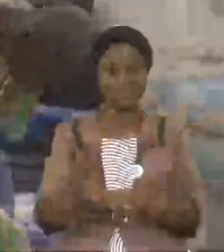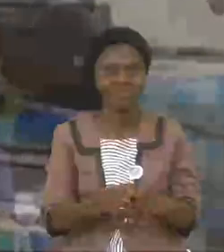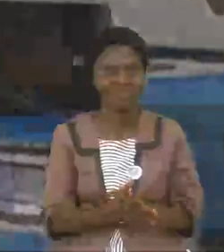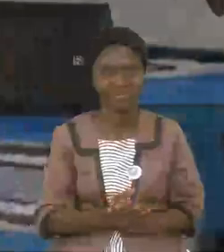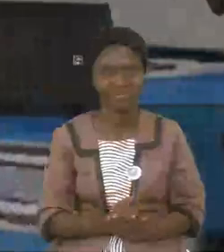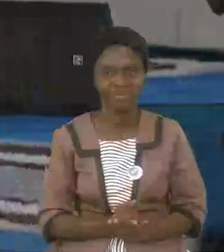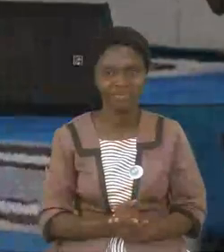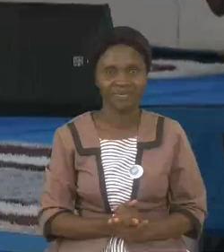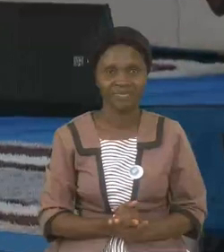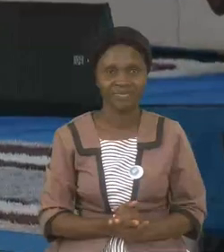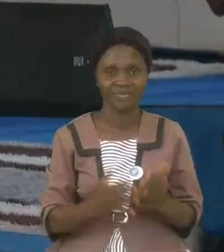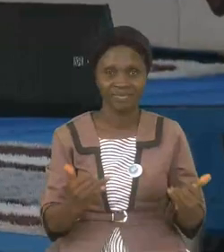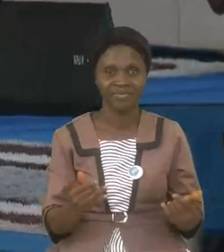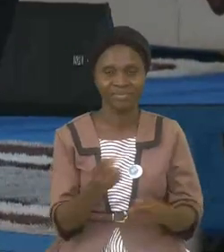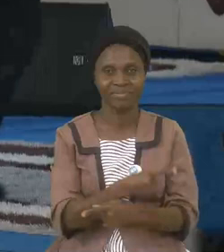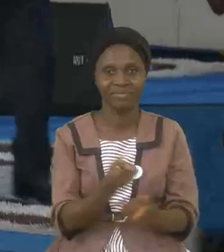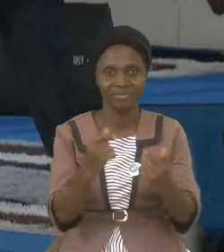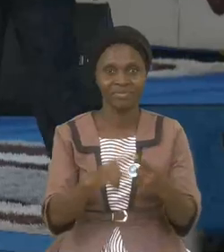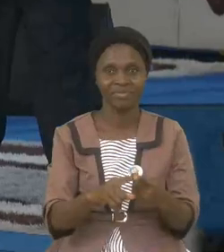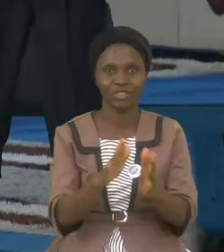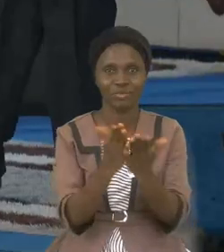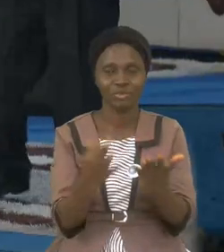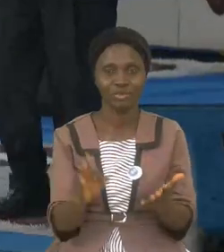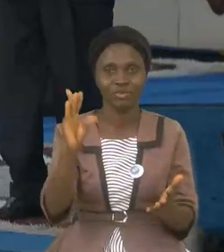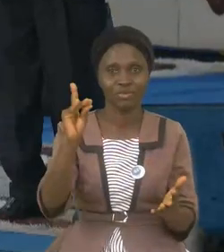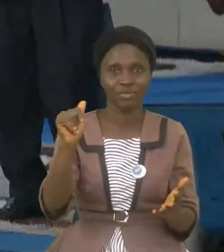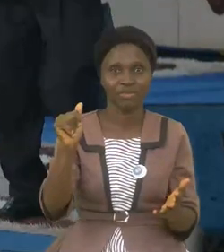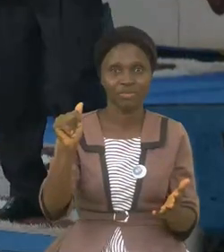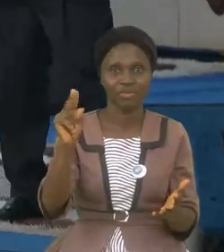bénisse. Asseyez-vous. Encore, nous sommes à Daniel.